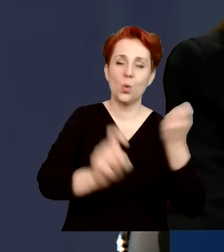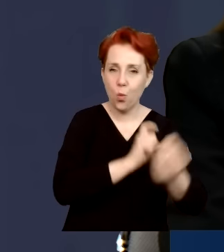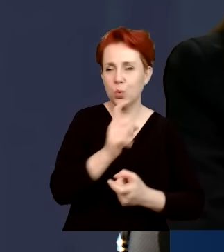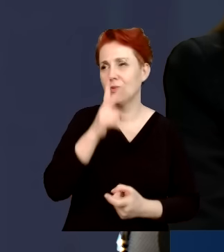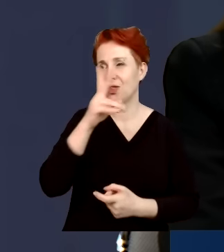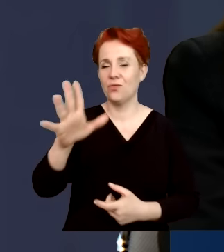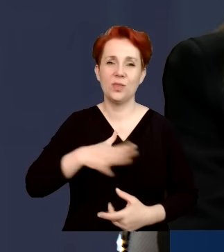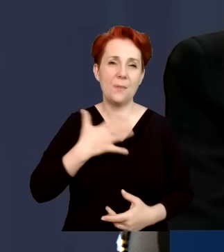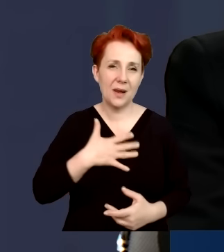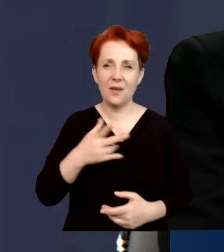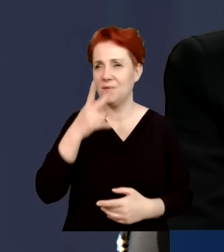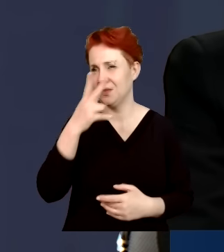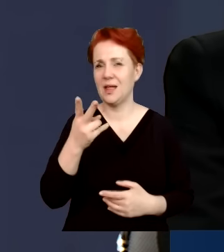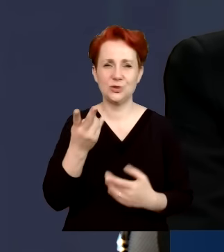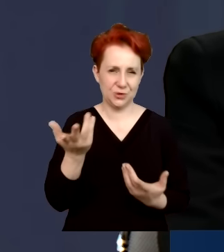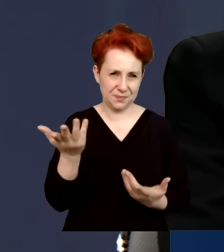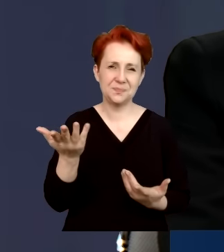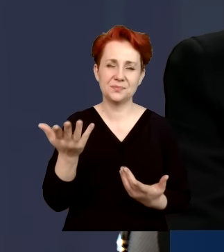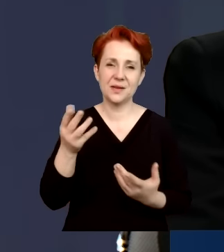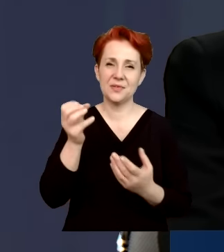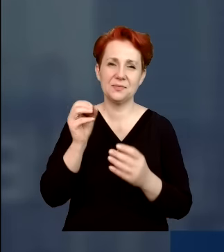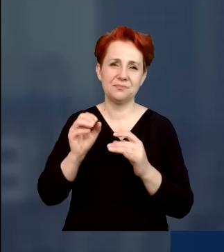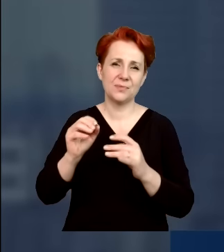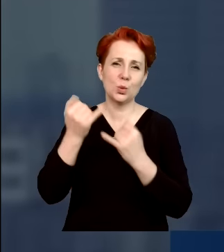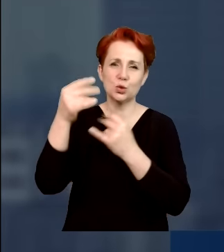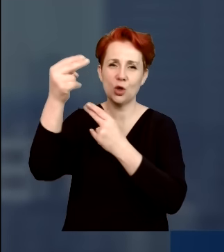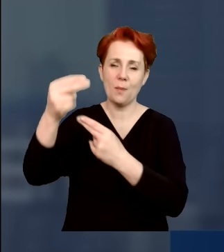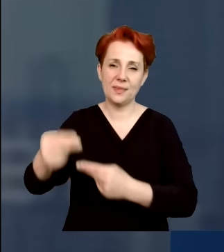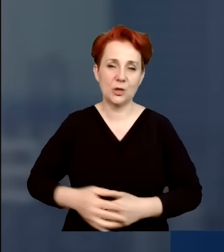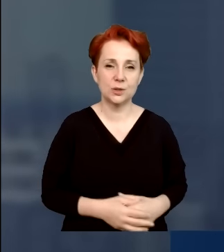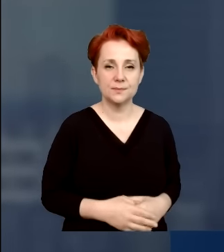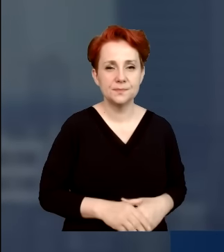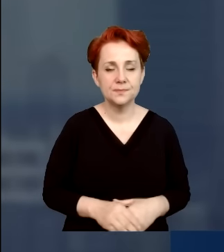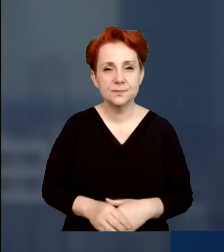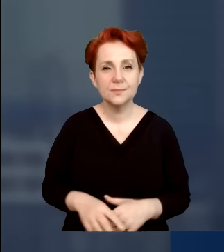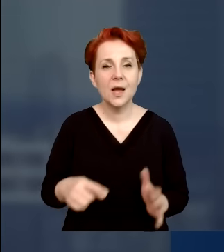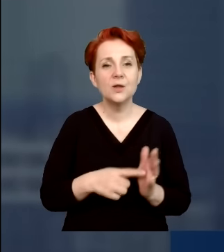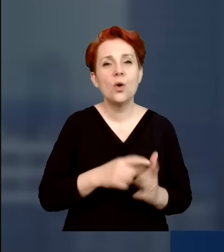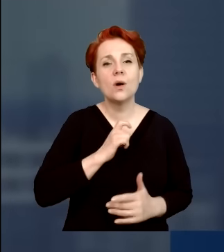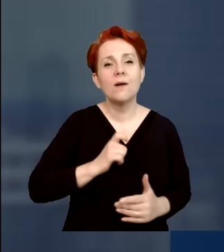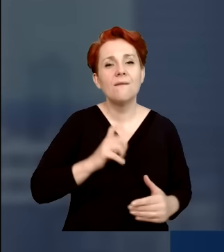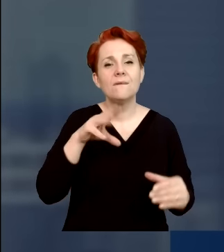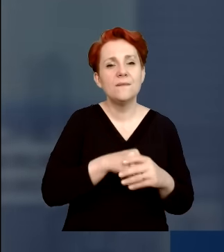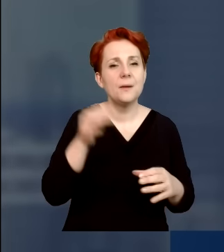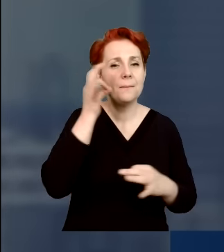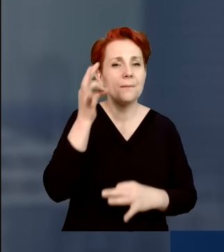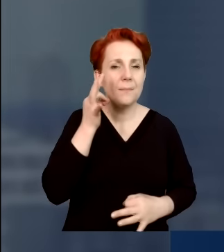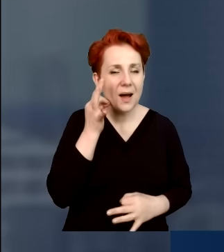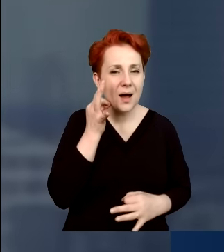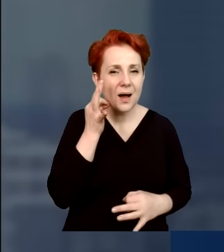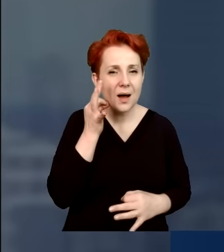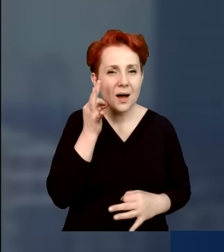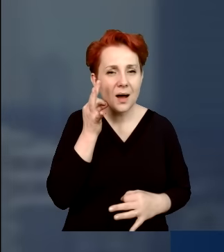na mediach społecznościowych. Ale ta kancelaria Clifford Chance, tam pracuje pani Sylwia Gregorczyk-Abram, Wolne